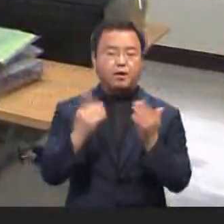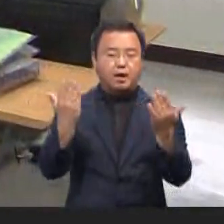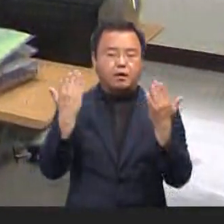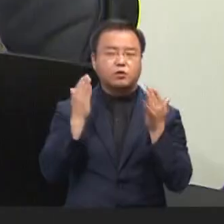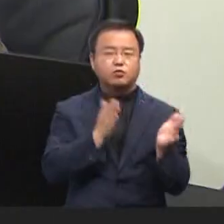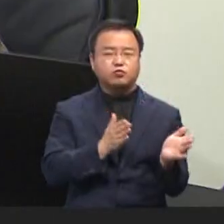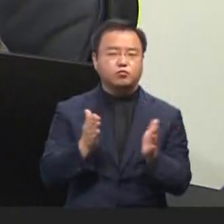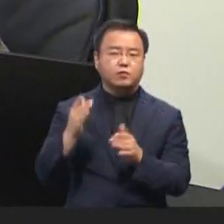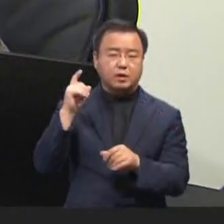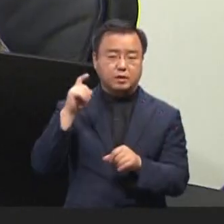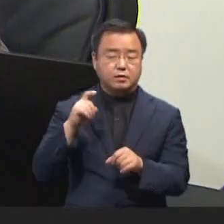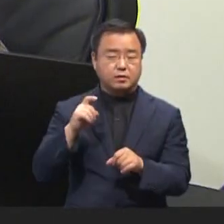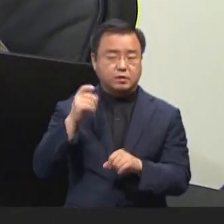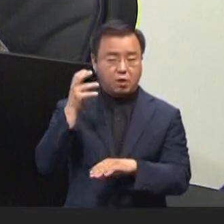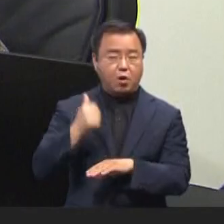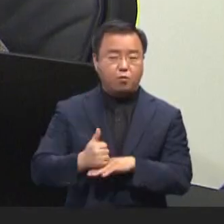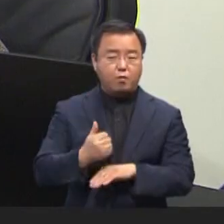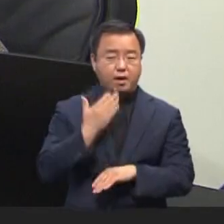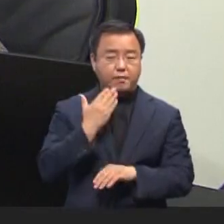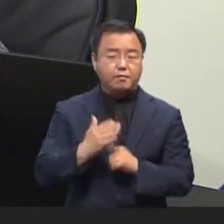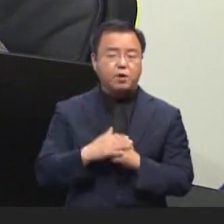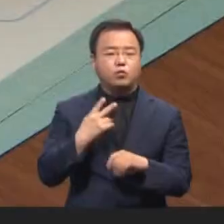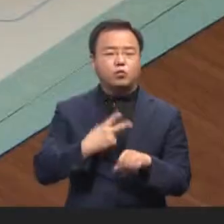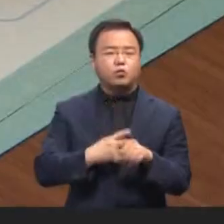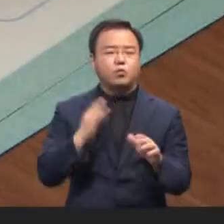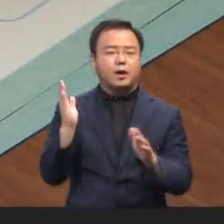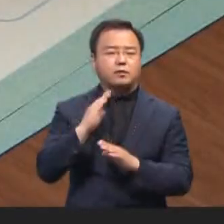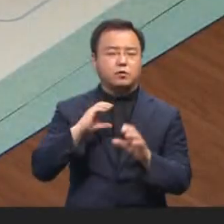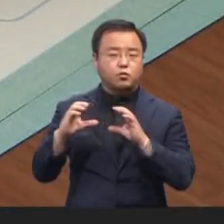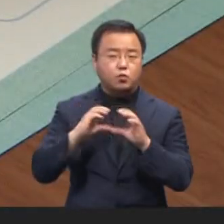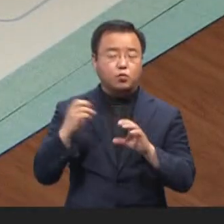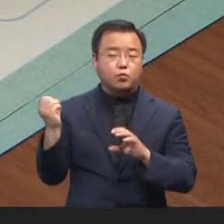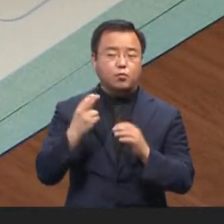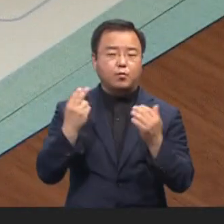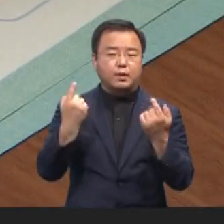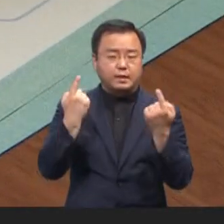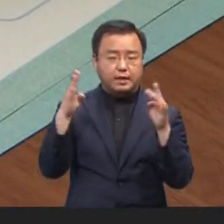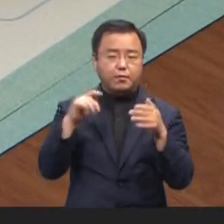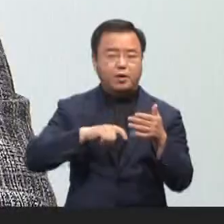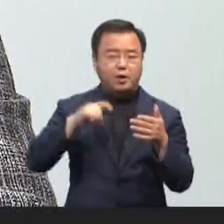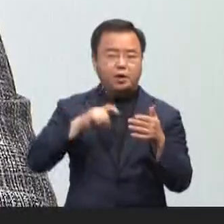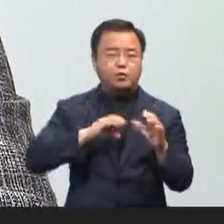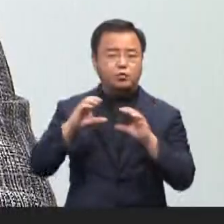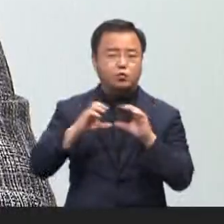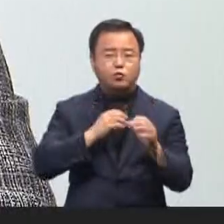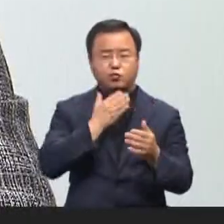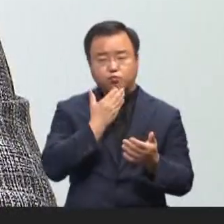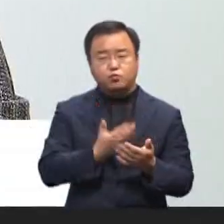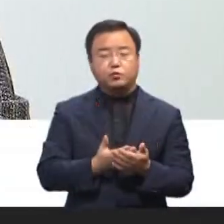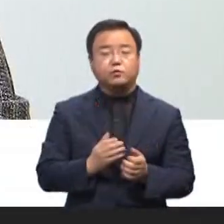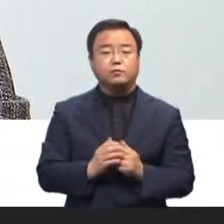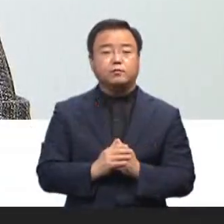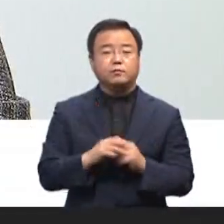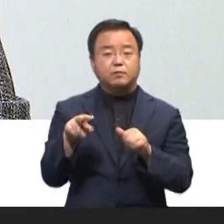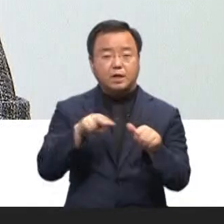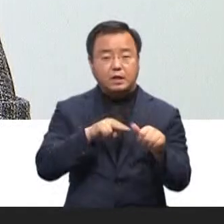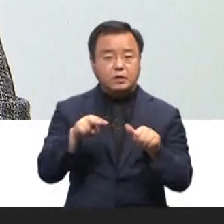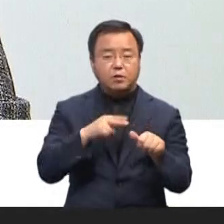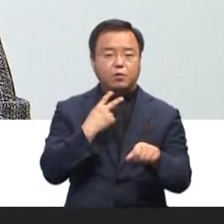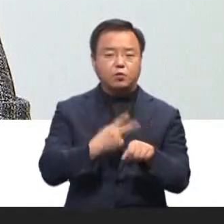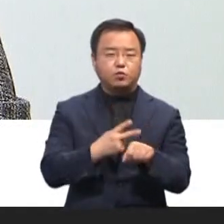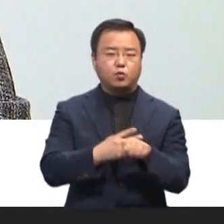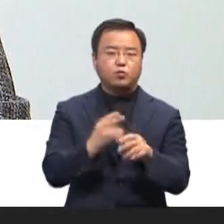결과입니다. 교수와 학생의 소통만큼이나 대학 내부의 소통도 중요합니다. 정보를 교수님들께